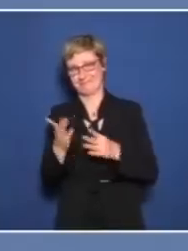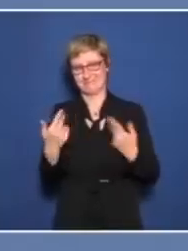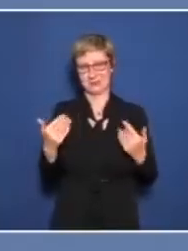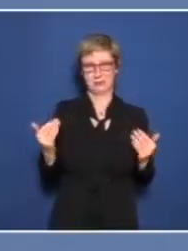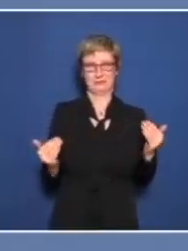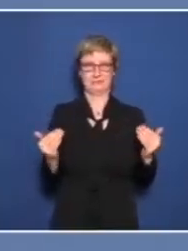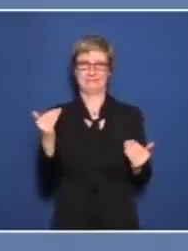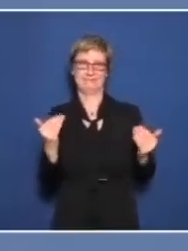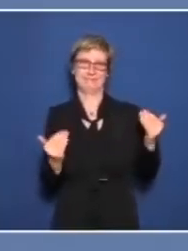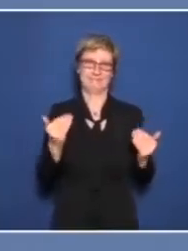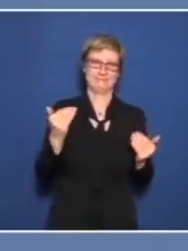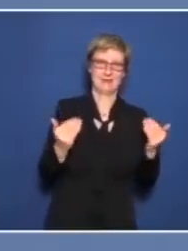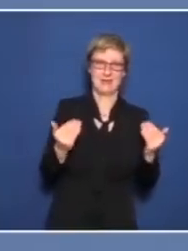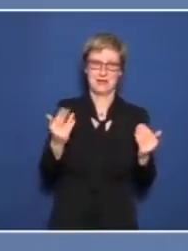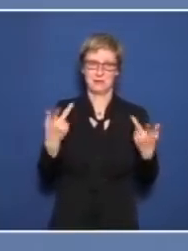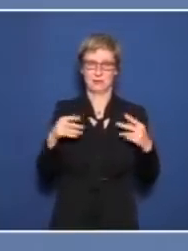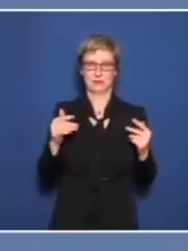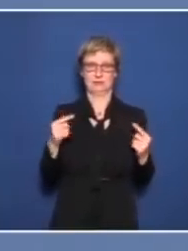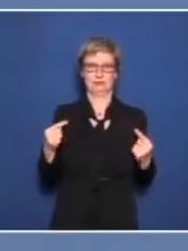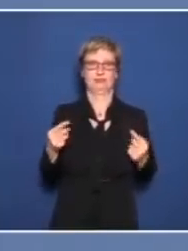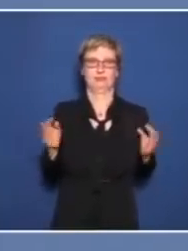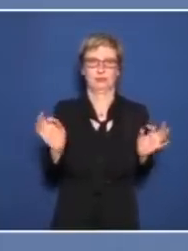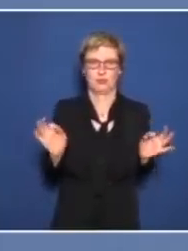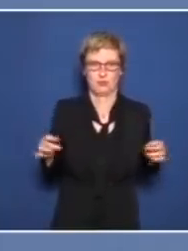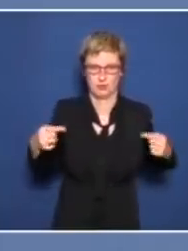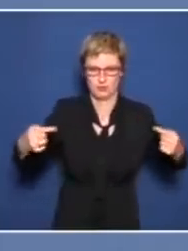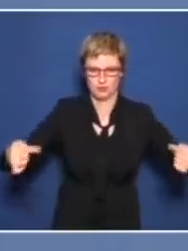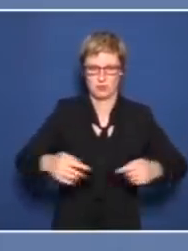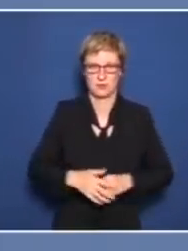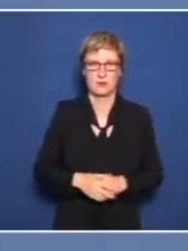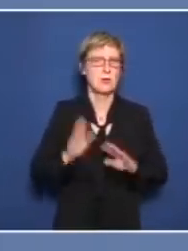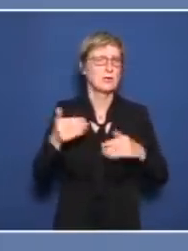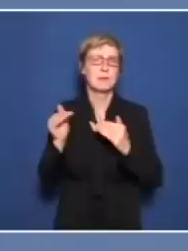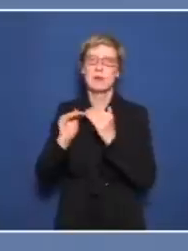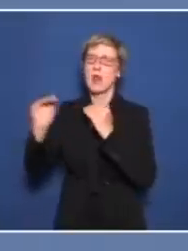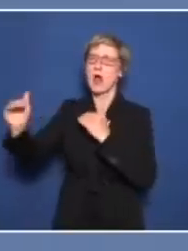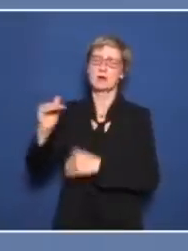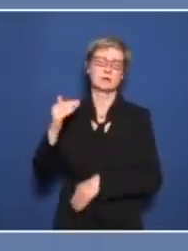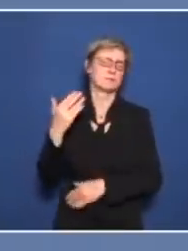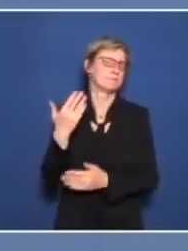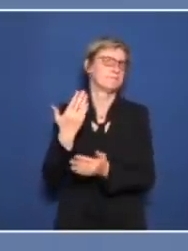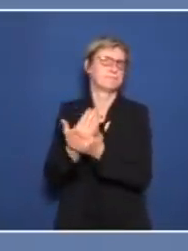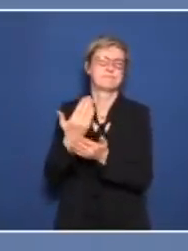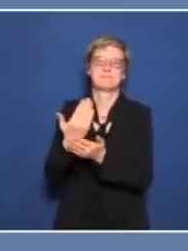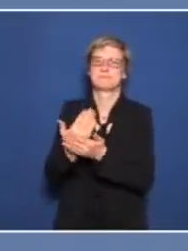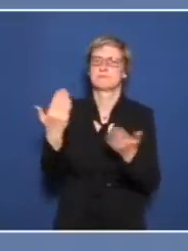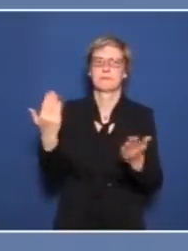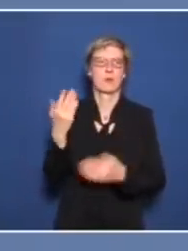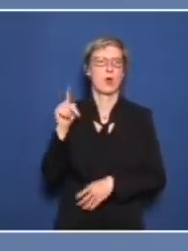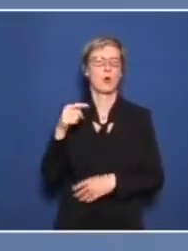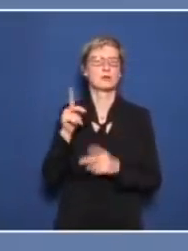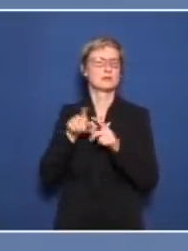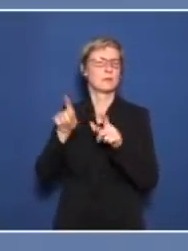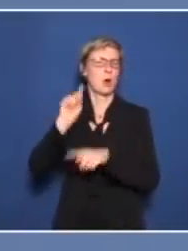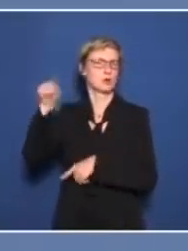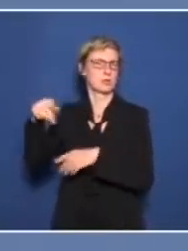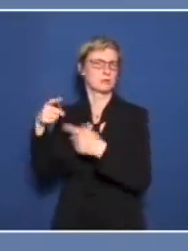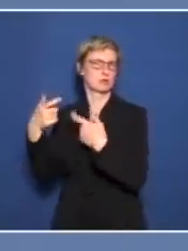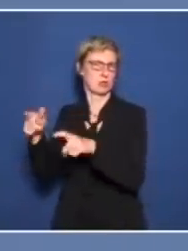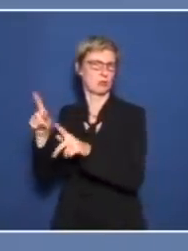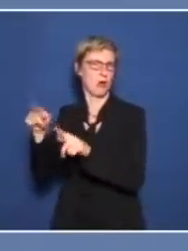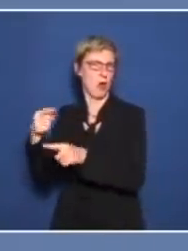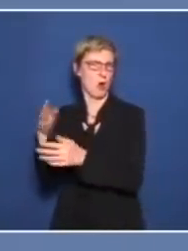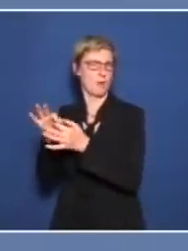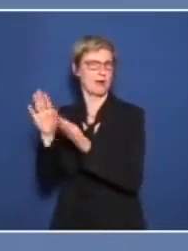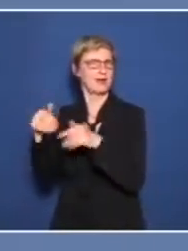gut finden müssen, weil es durchaus Länder auf der Welt gibt, die ja schon gezeigt haben, wir haben ja Beispiele, gilt übrigens auch für Ausgangsbeschränkungen, wir haben ja Beispiele auf der Welt,